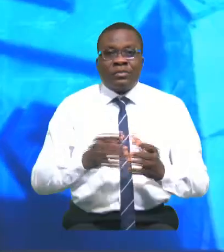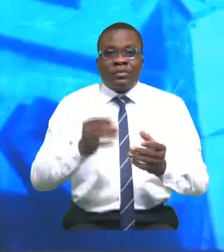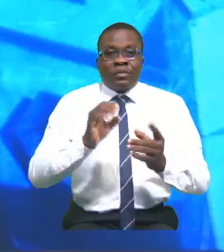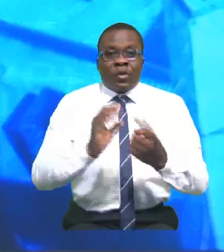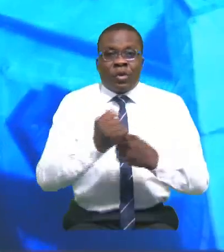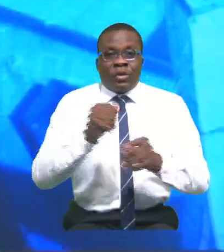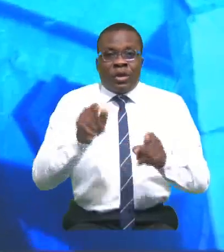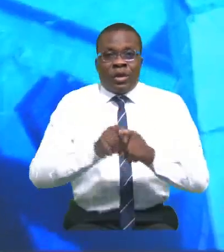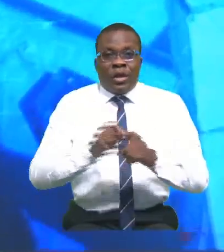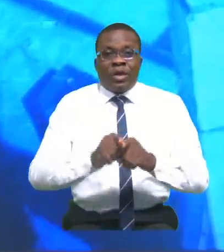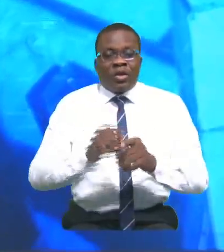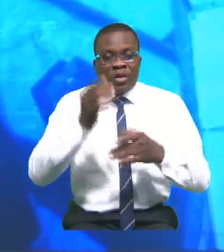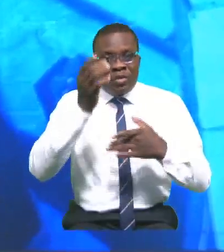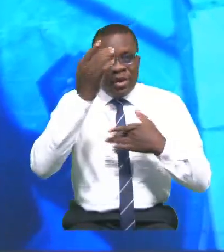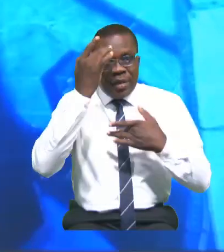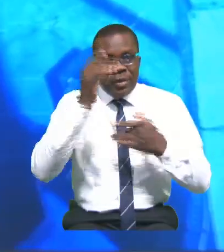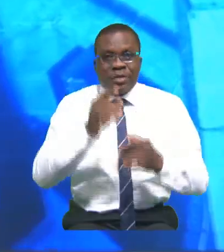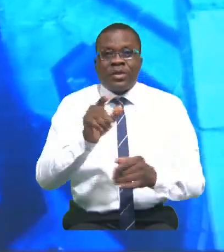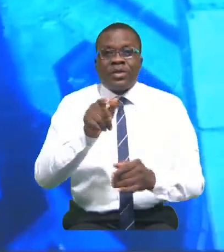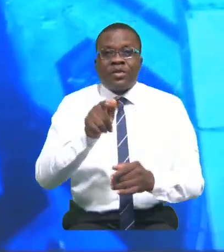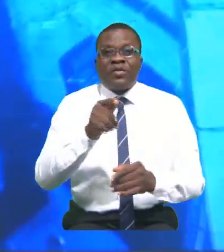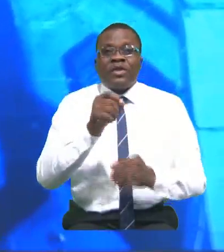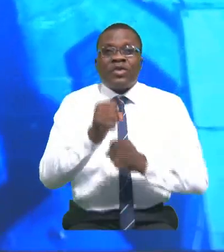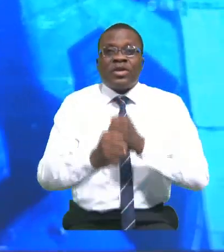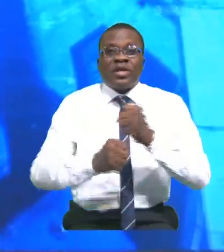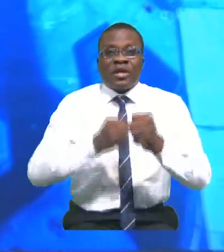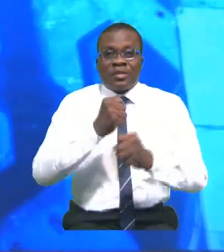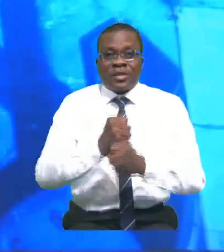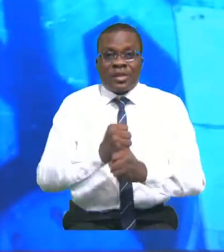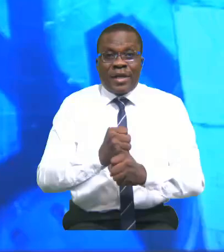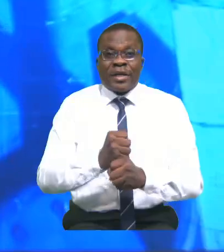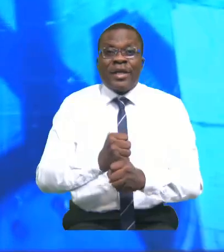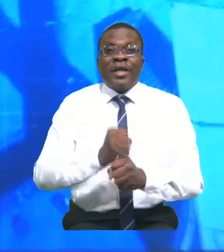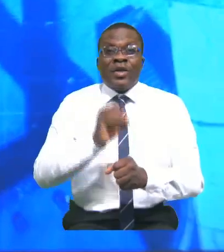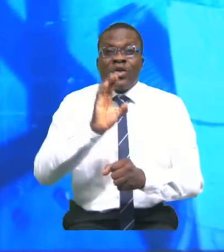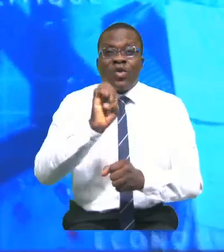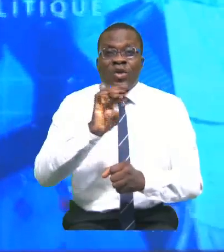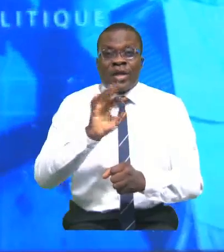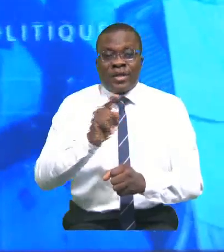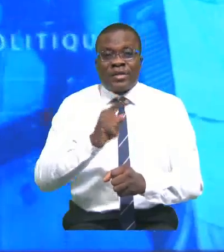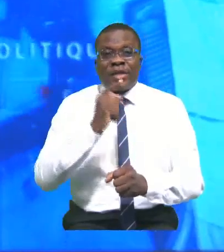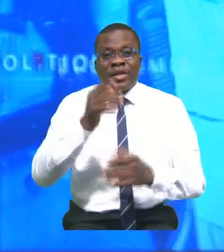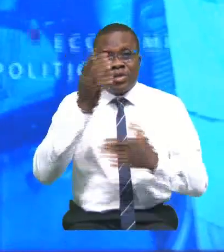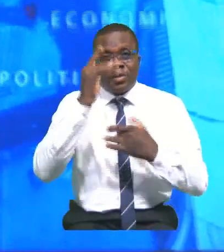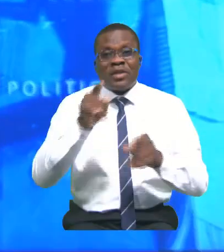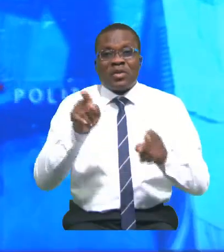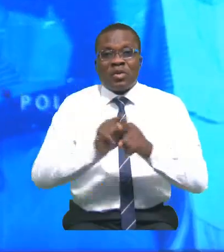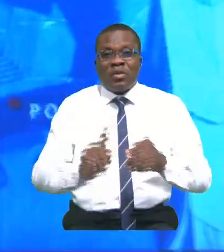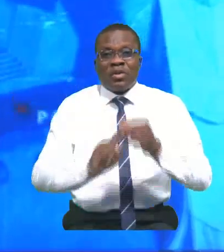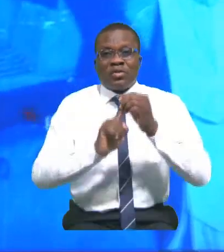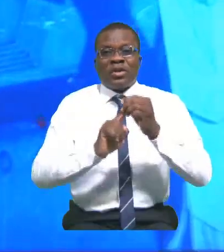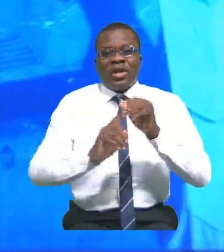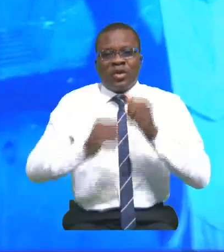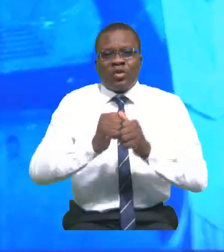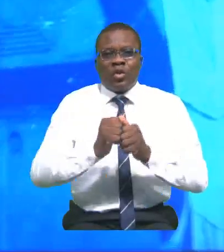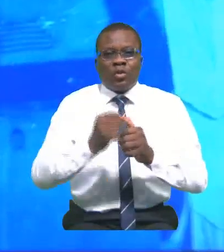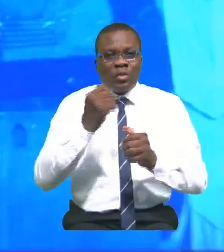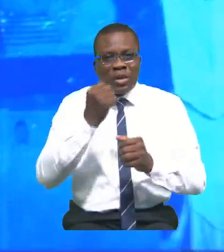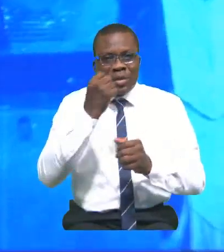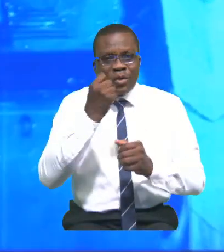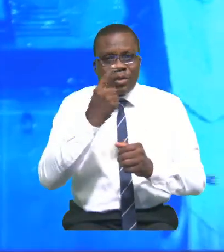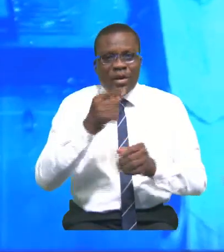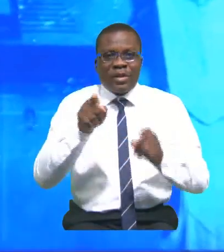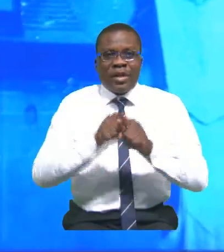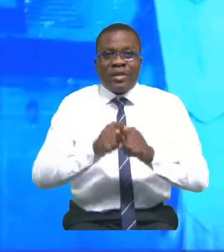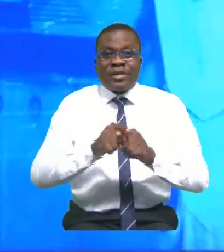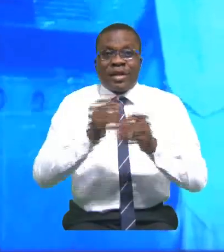comme la maladie du 21e siècle le cancer est une maladie dit que même les spécialistes ont du mal à cerner tel un monstre le